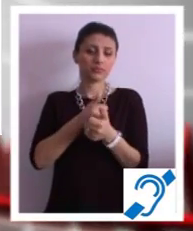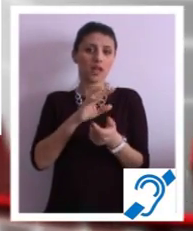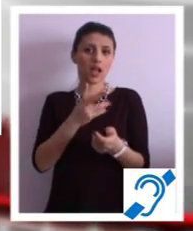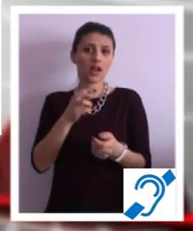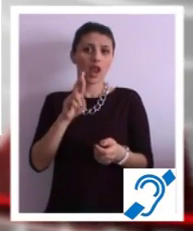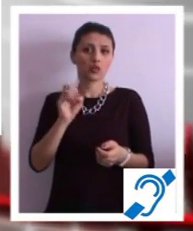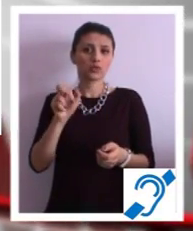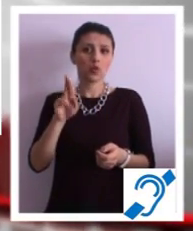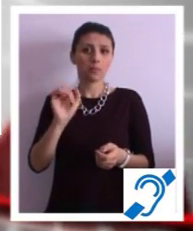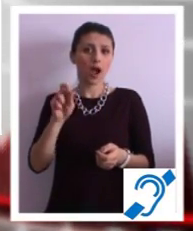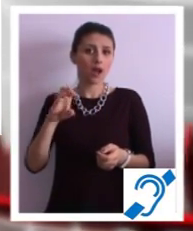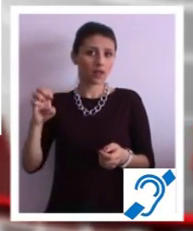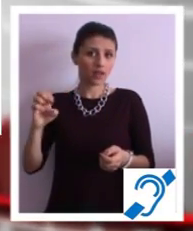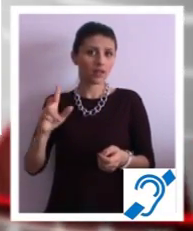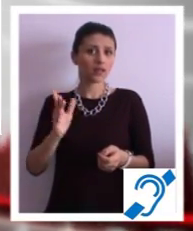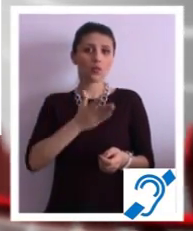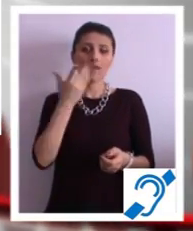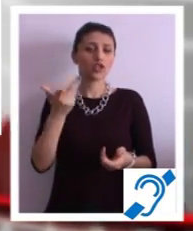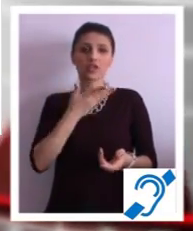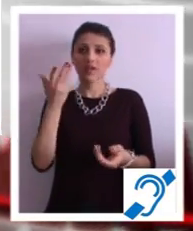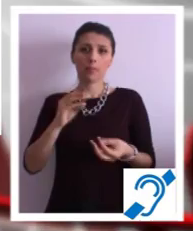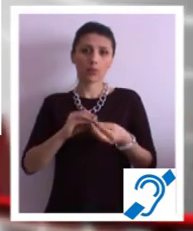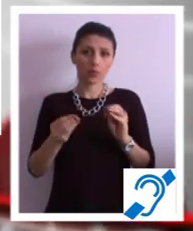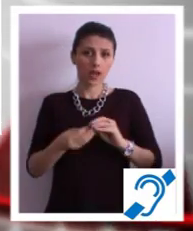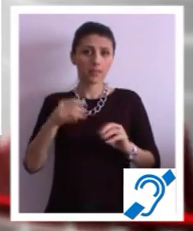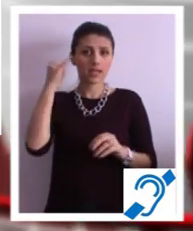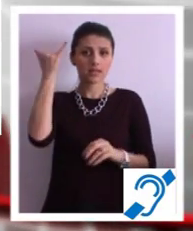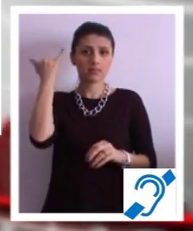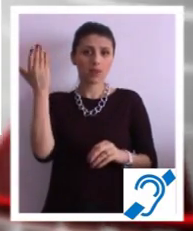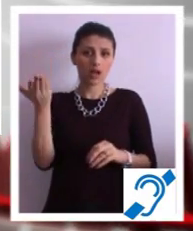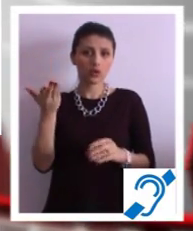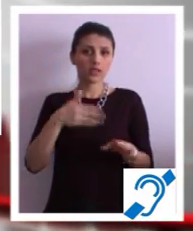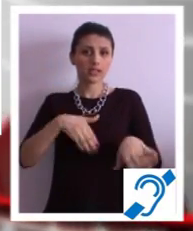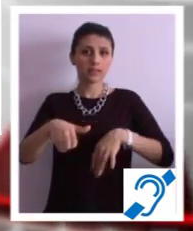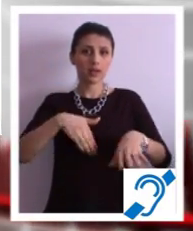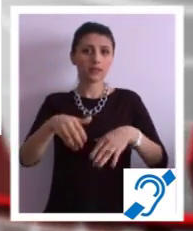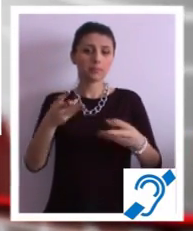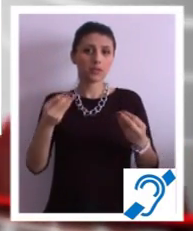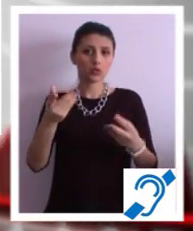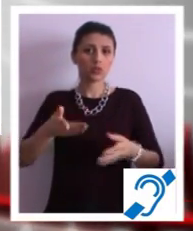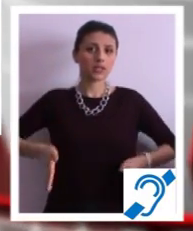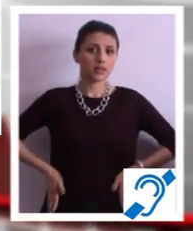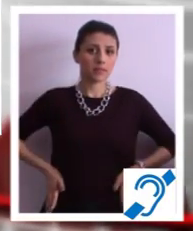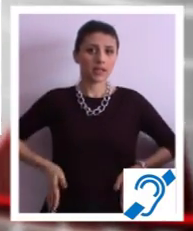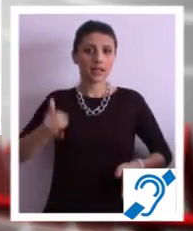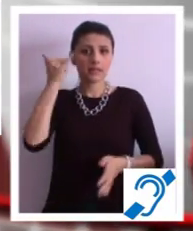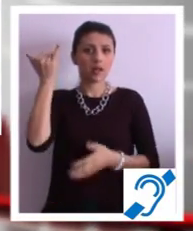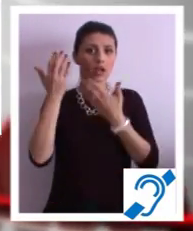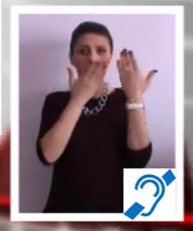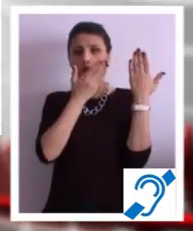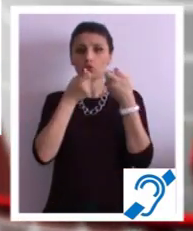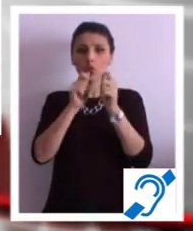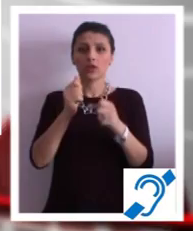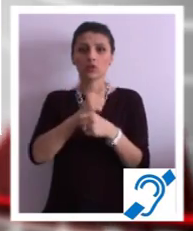resurselor umane alocate, nu am întâmpinat probleme. Inspectorii din Inspectoratul Școlar au fost prezenți în teritoriu, în tot